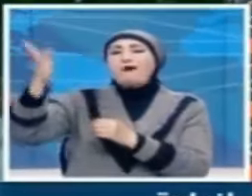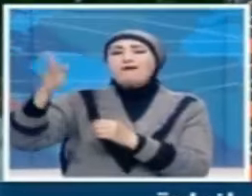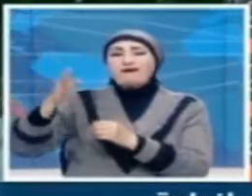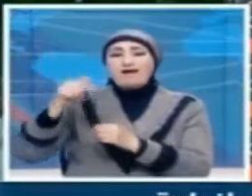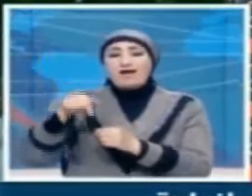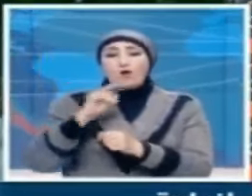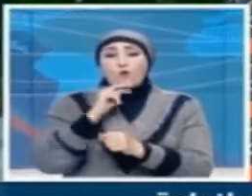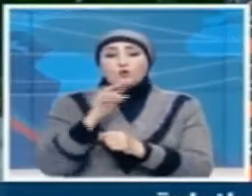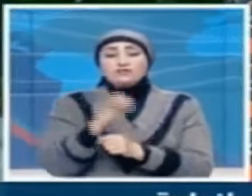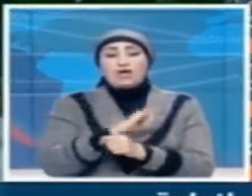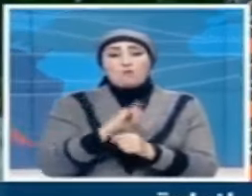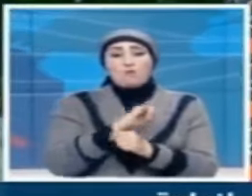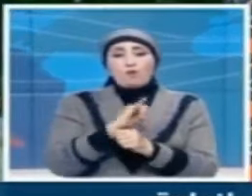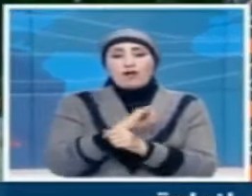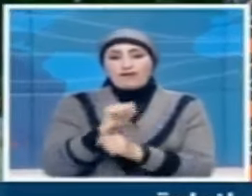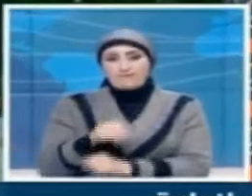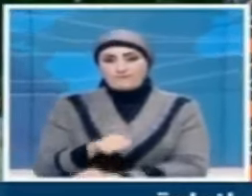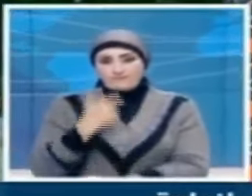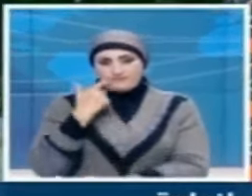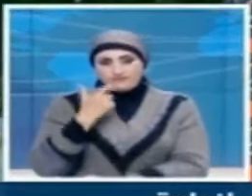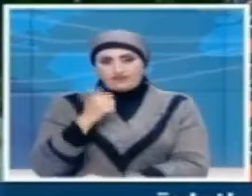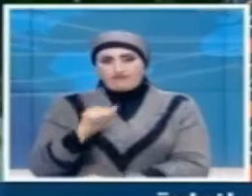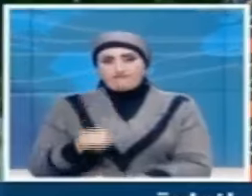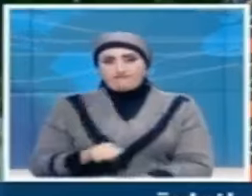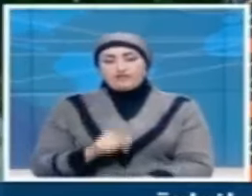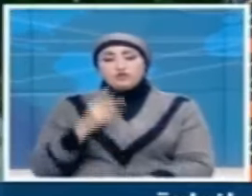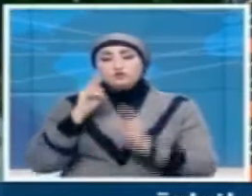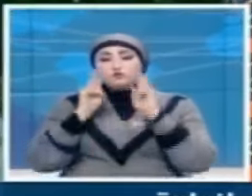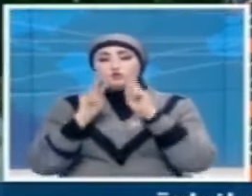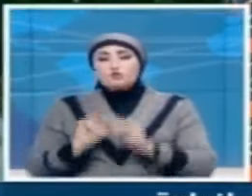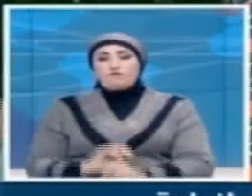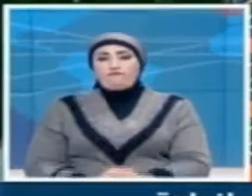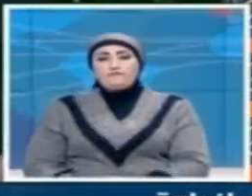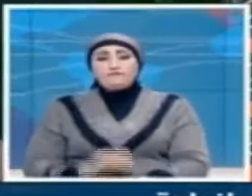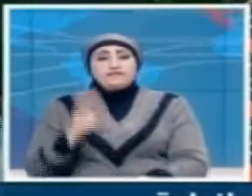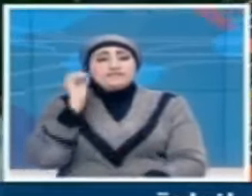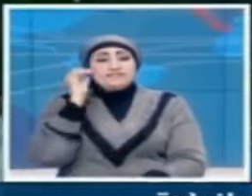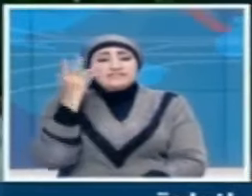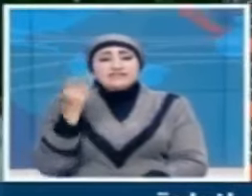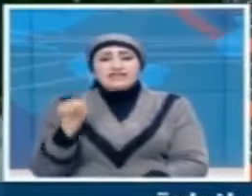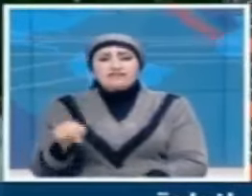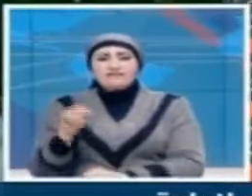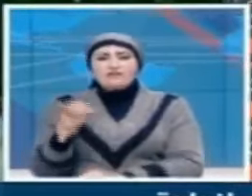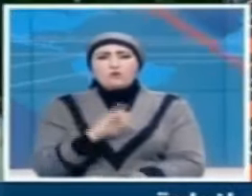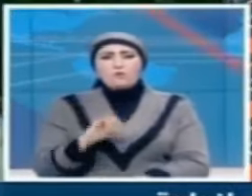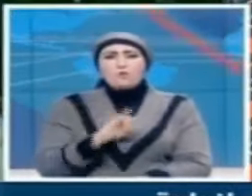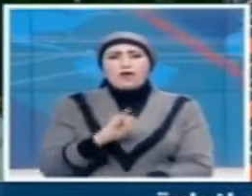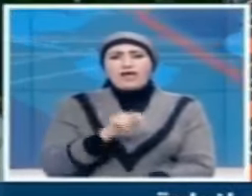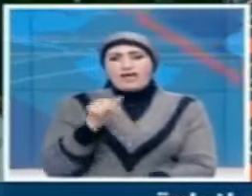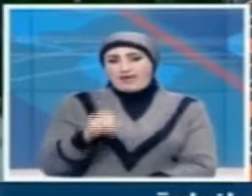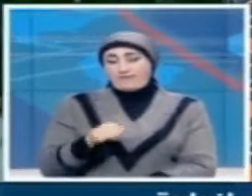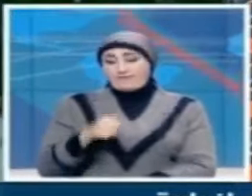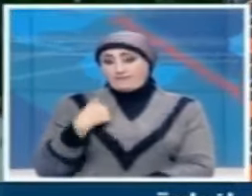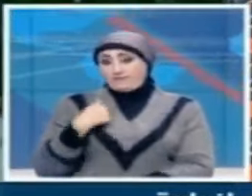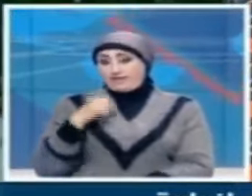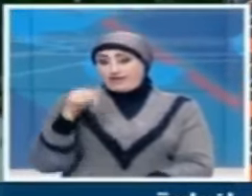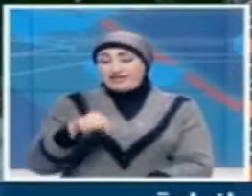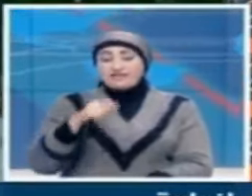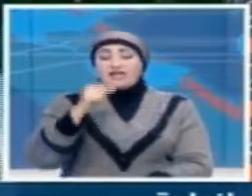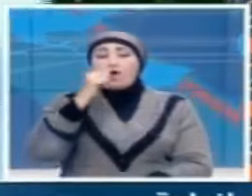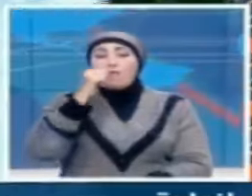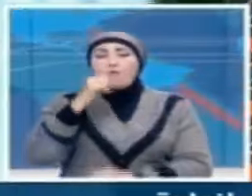هنا ويمكن اللي احنا انا كنت حريص جدا ان احنا نشوفه ان ازاي تطبيق احدث النظم الري